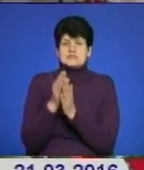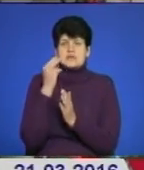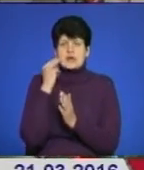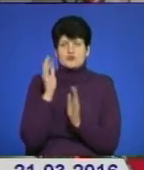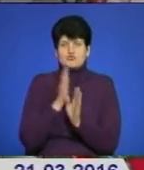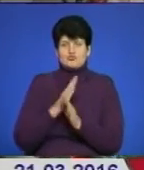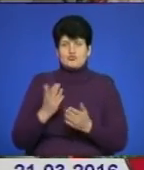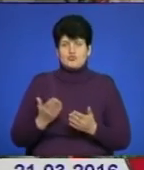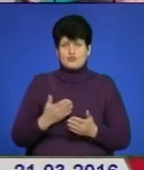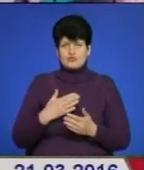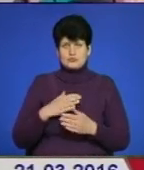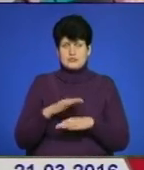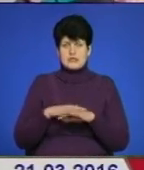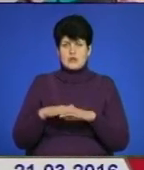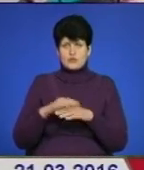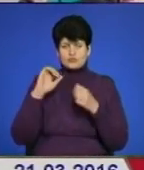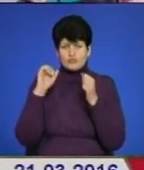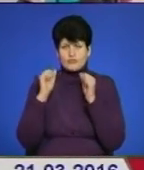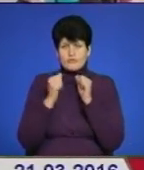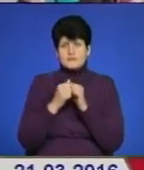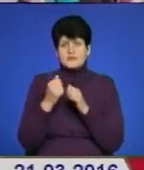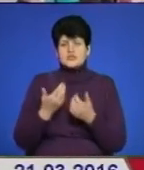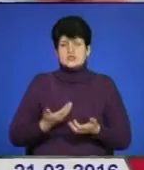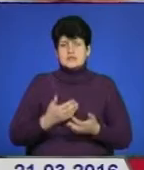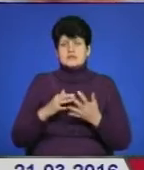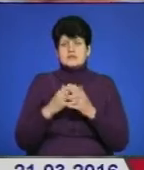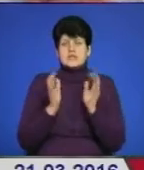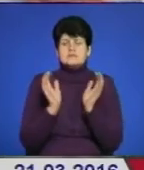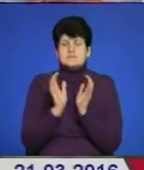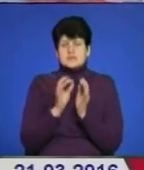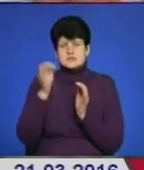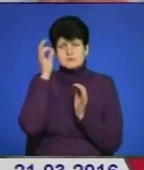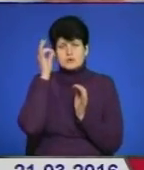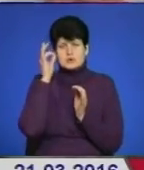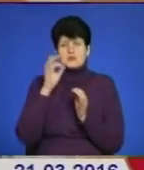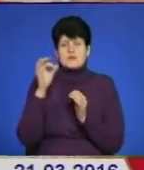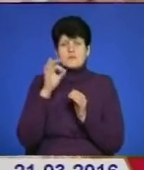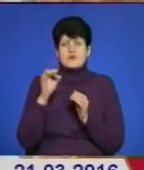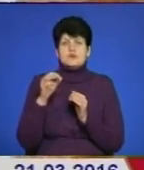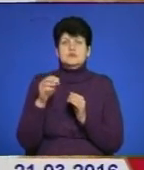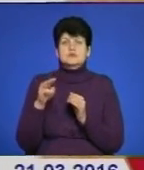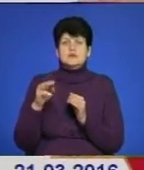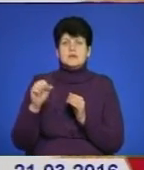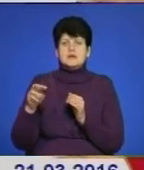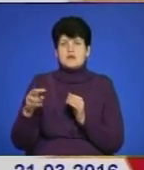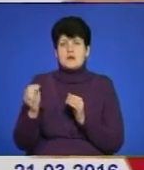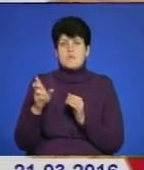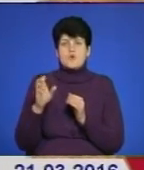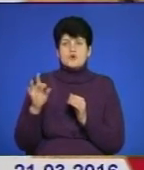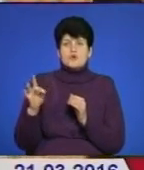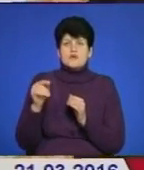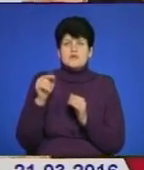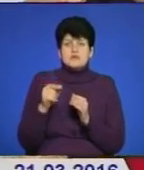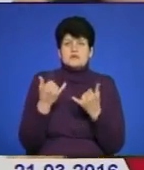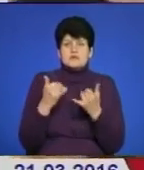долю народу. Пам'яті жителів села зберегли спогади про Тимотея Бурдуляка. У невеликій кімнаті теперішнього